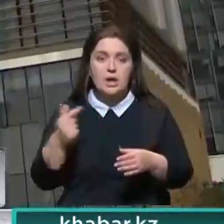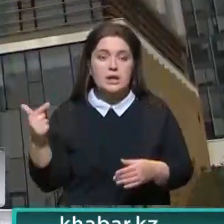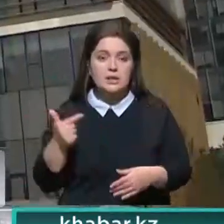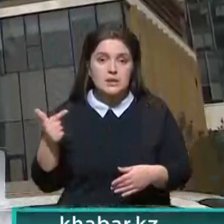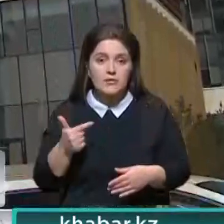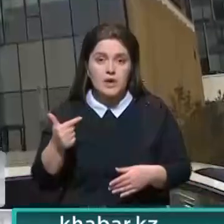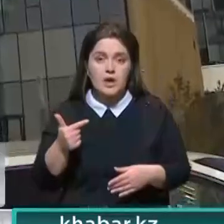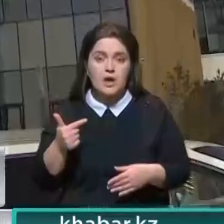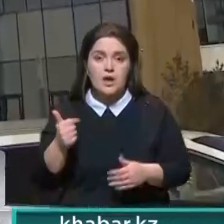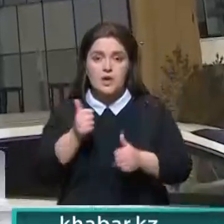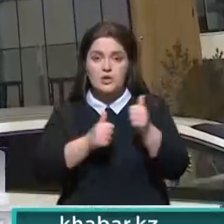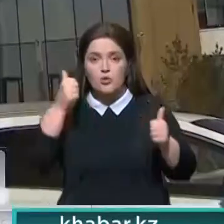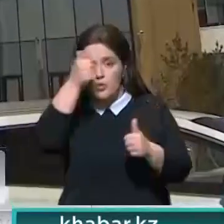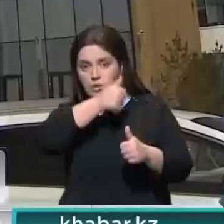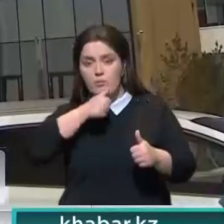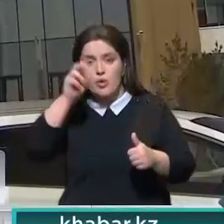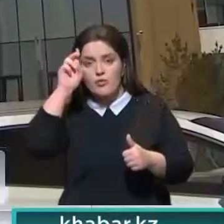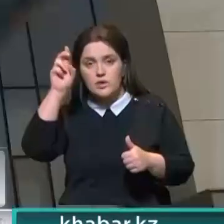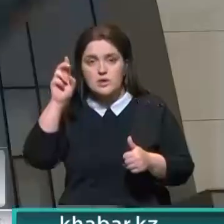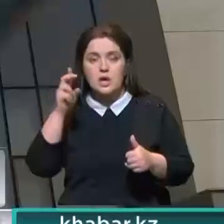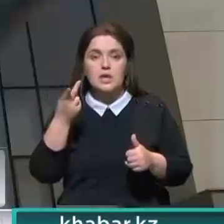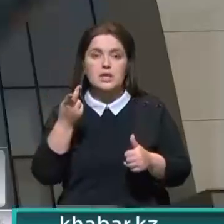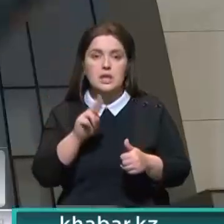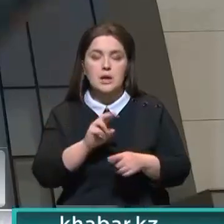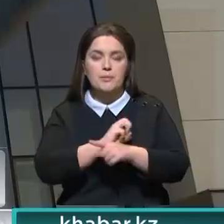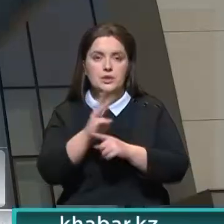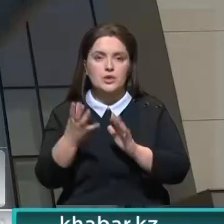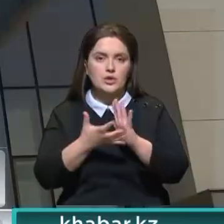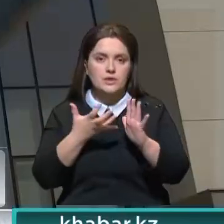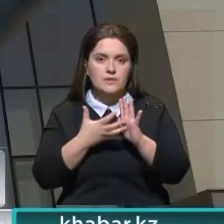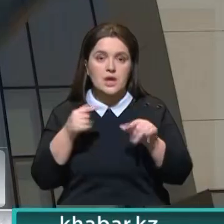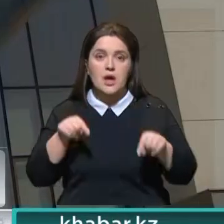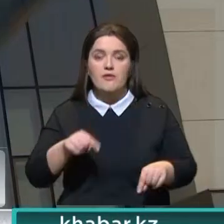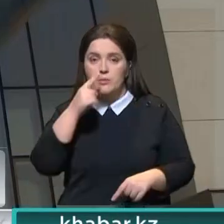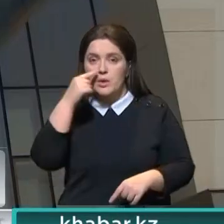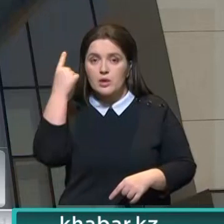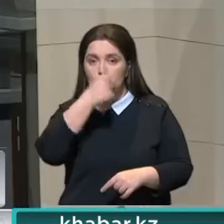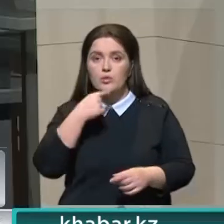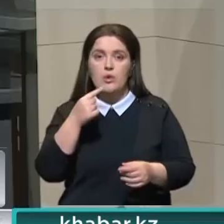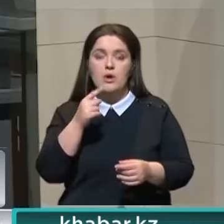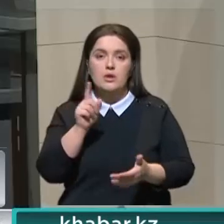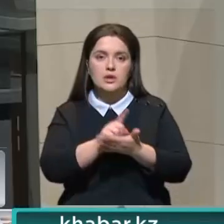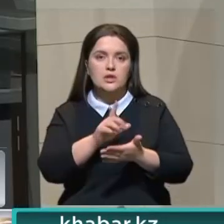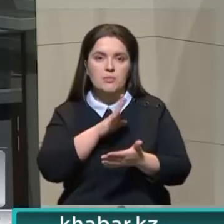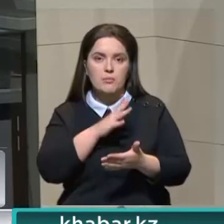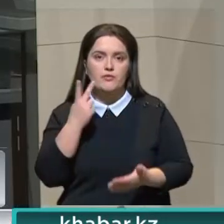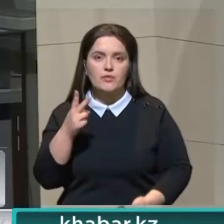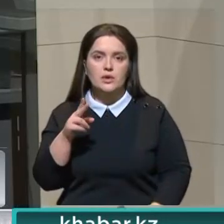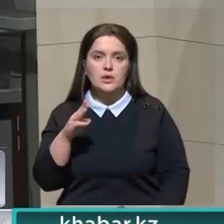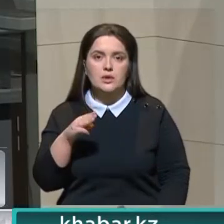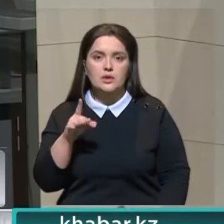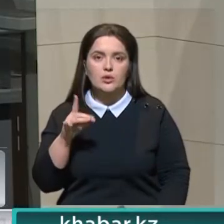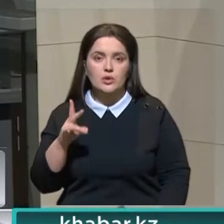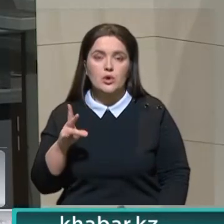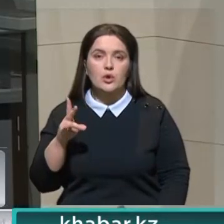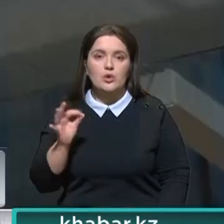Напомню, гарантированный трансферт каждый год поступает в госказну для покрытия ее дефицита. В этом году сумма должна быть более 2